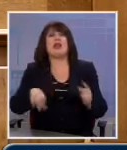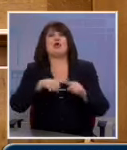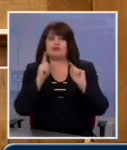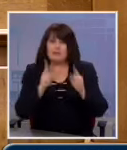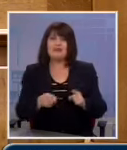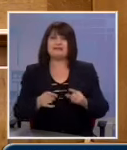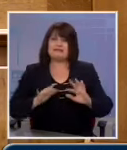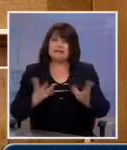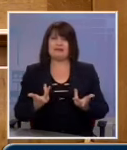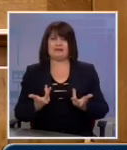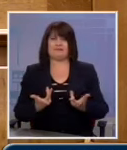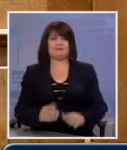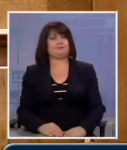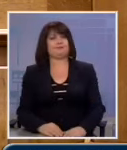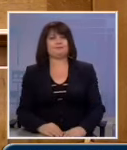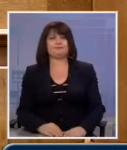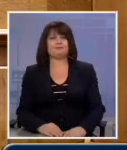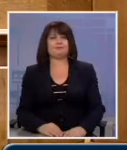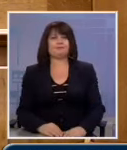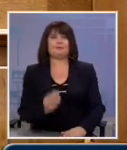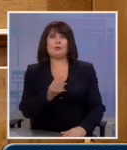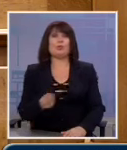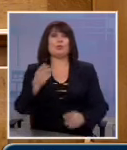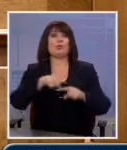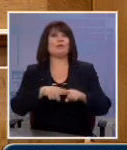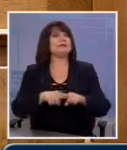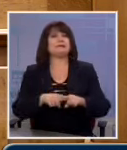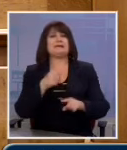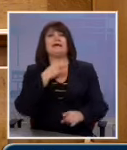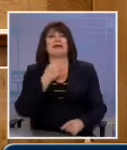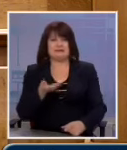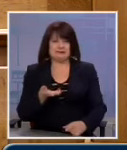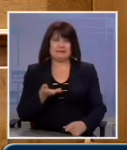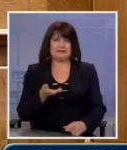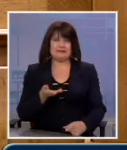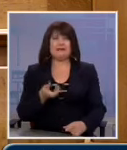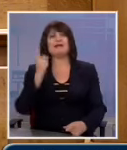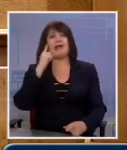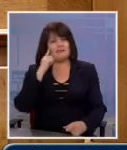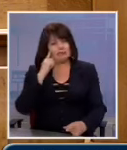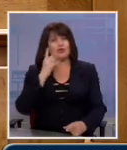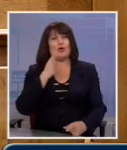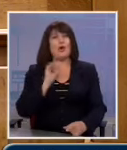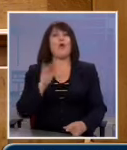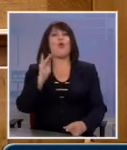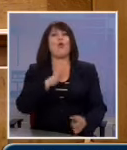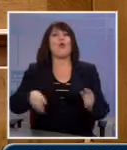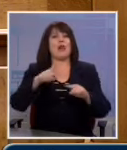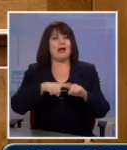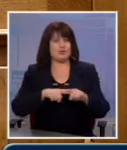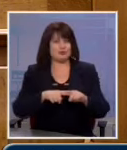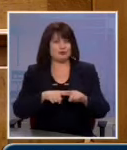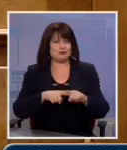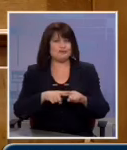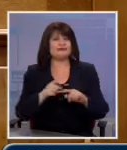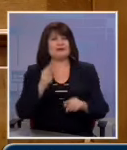λαού? Διότι το πρόσθετο που χρειάζεται, κυρίες και κύριοι συνάδελφοι, και γι' αυτό προσφεύγει στον ελληνικό λαό,